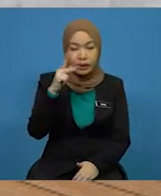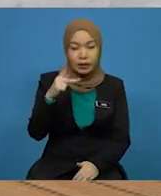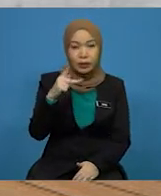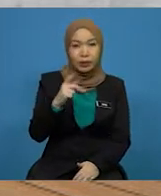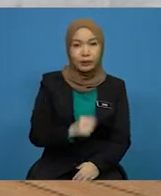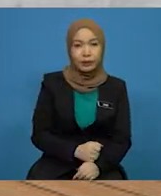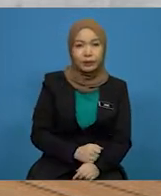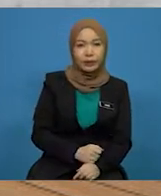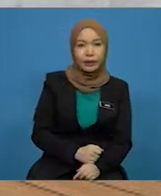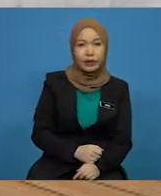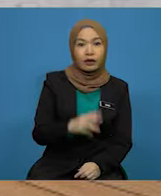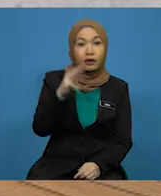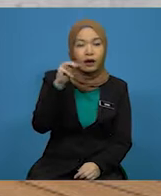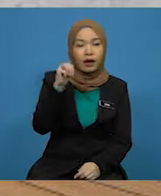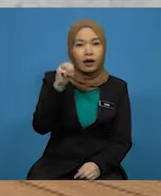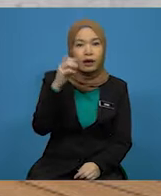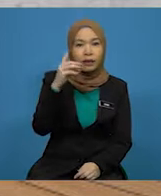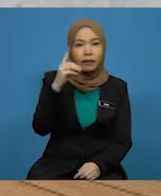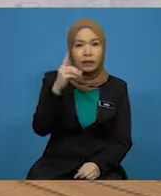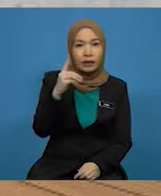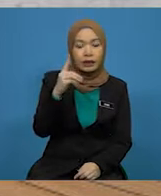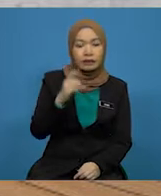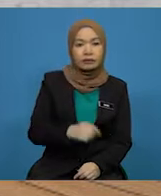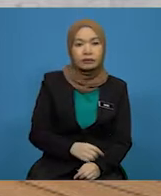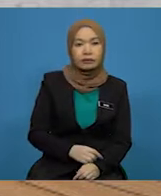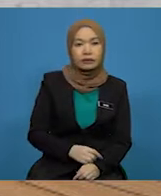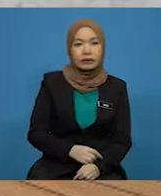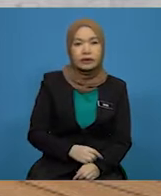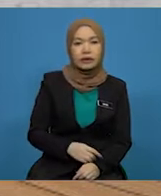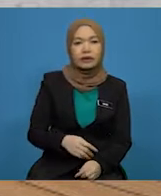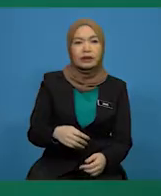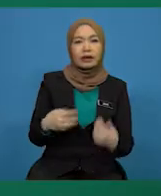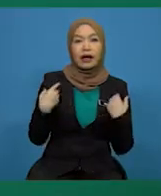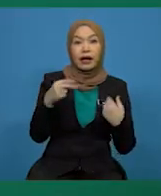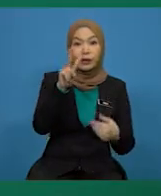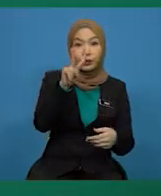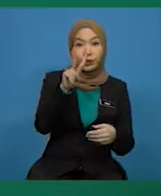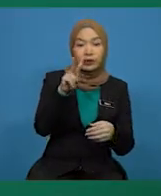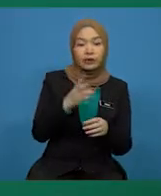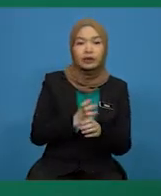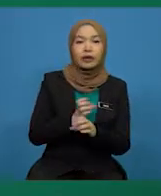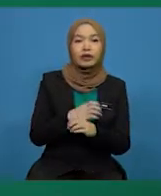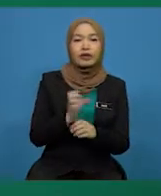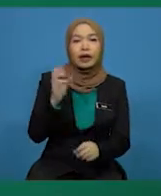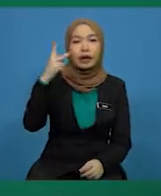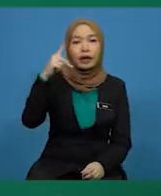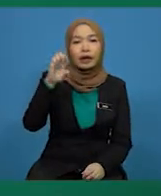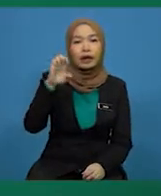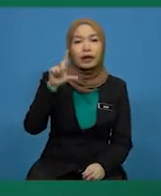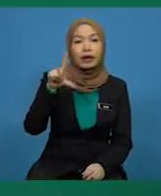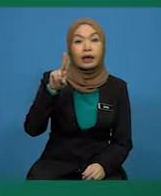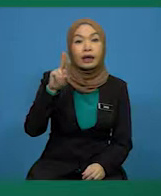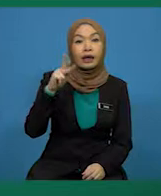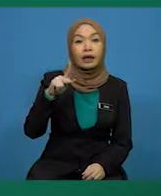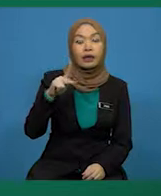nanti kita akan buat MD. Terdapat dua bentuk keluk permintaan wang. Pertama ialah bentuknya